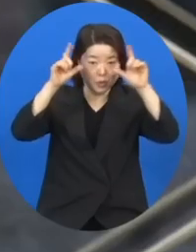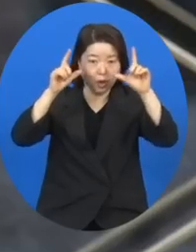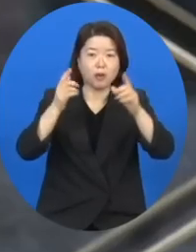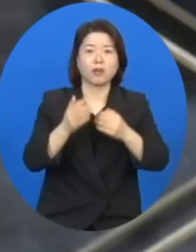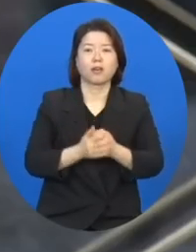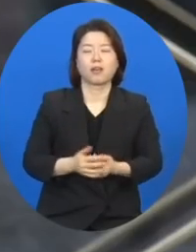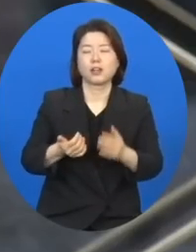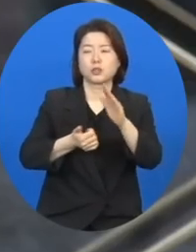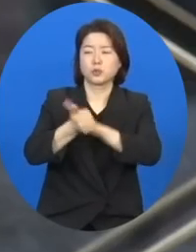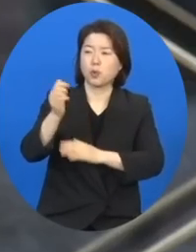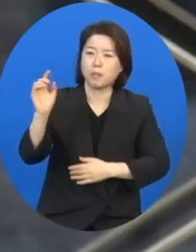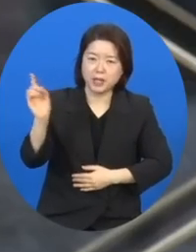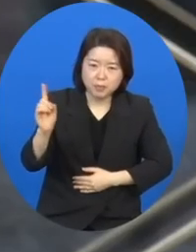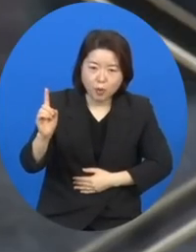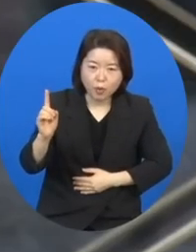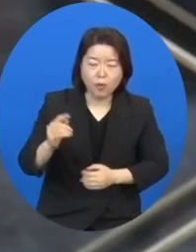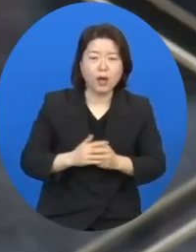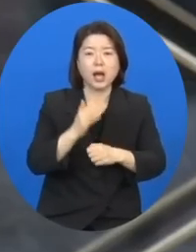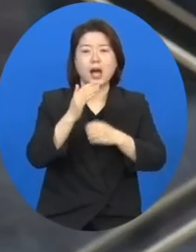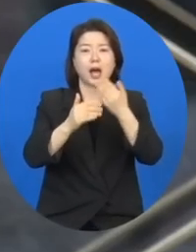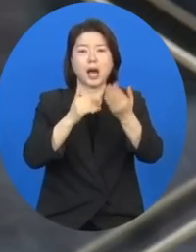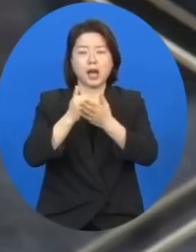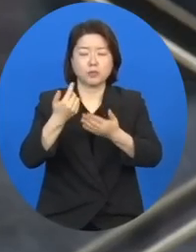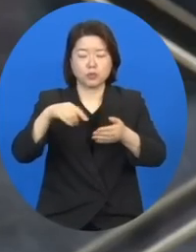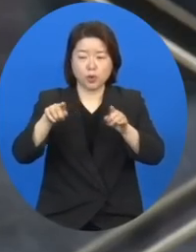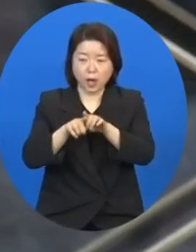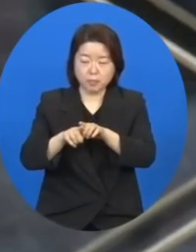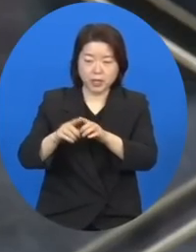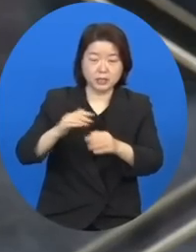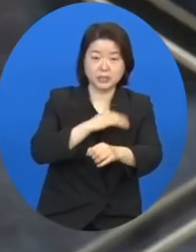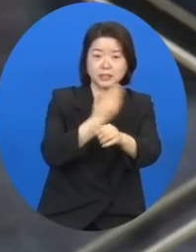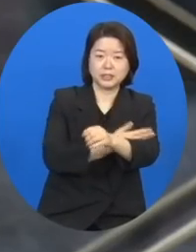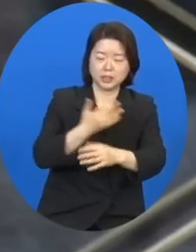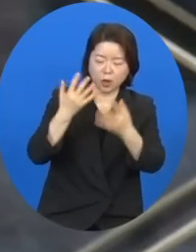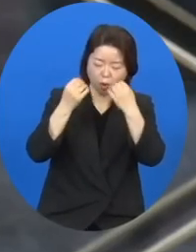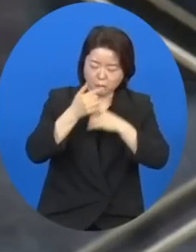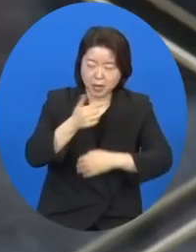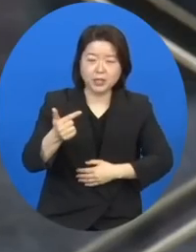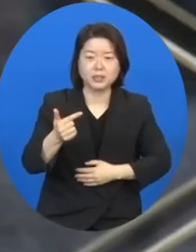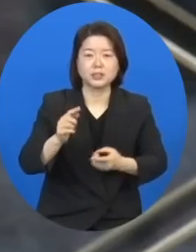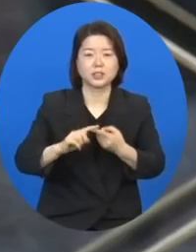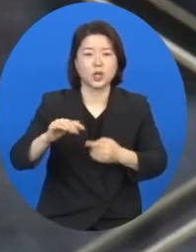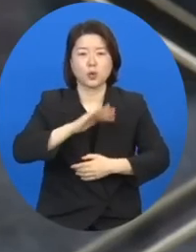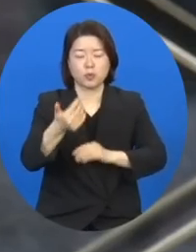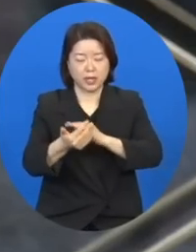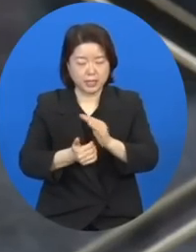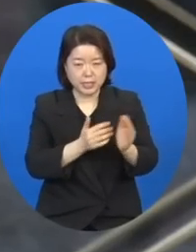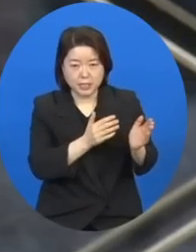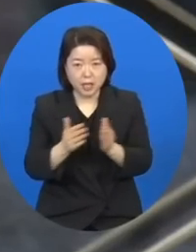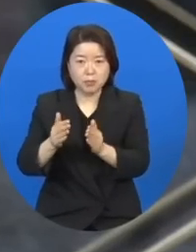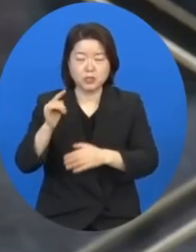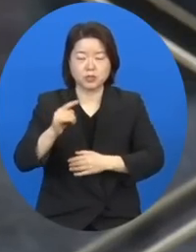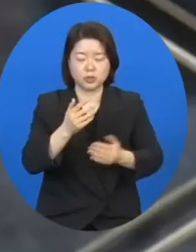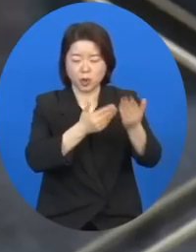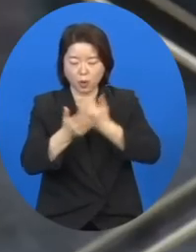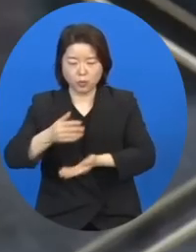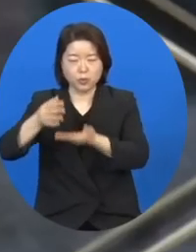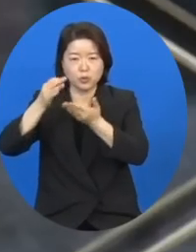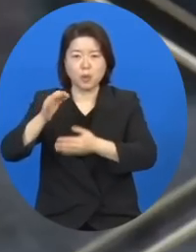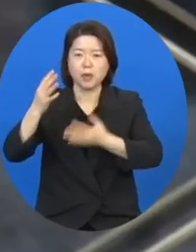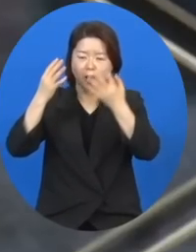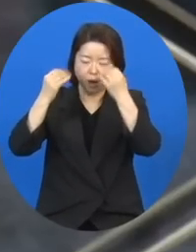소망이 무엇인지, 하나님 우리와 함께 하시는 그 능력이 얼마나 큰지, 우리 위에 예비된 그 유업이